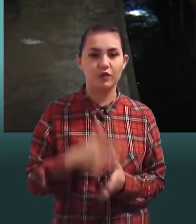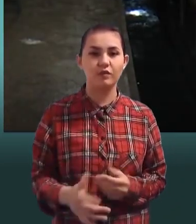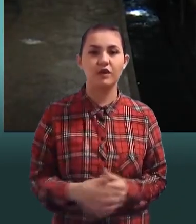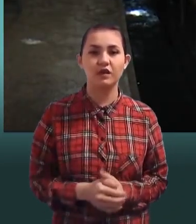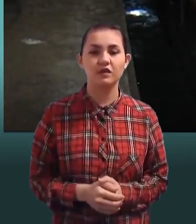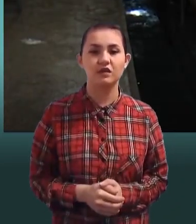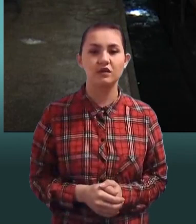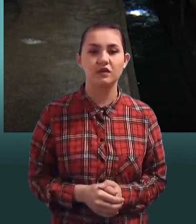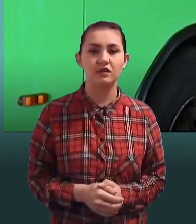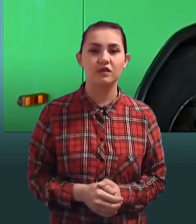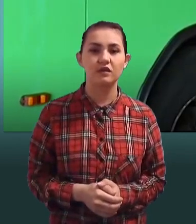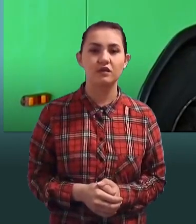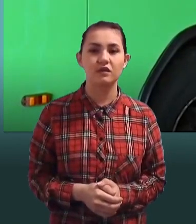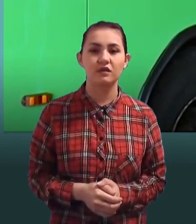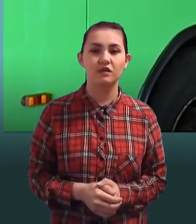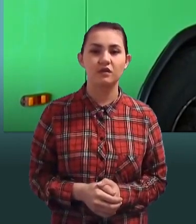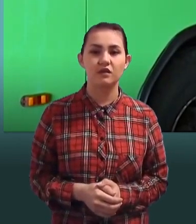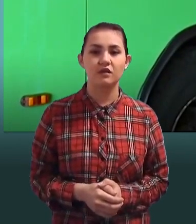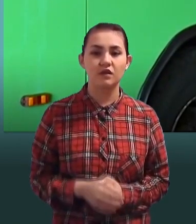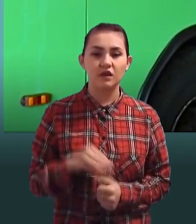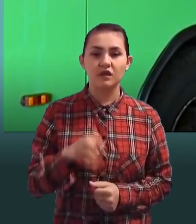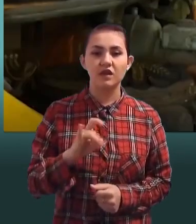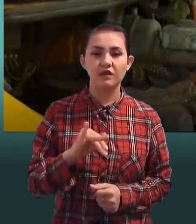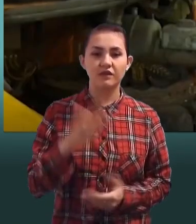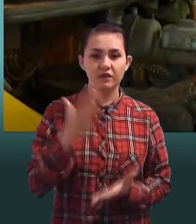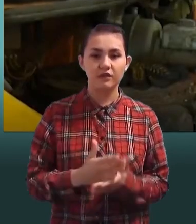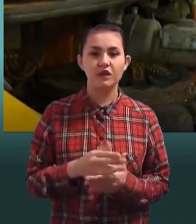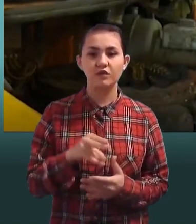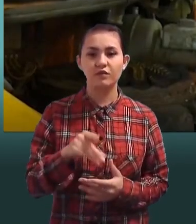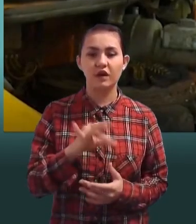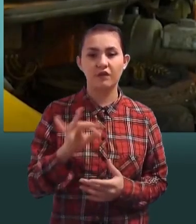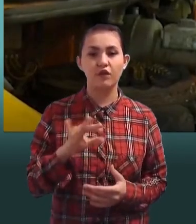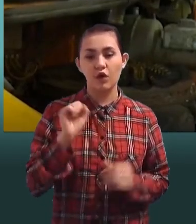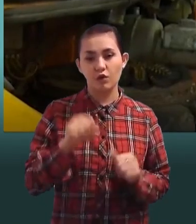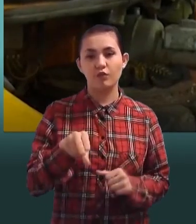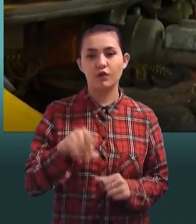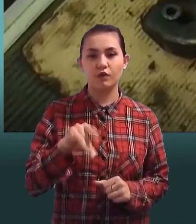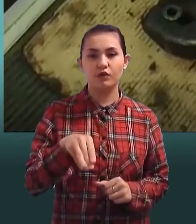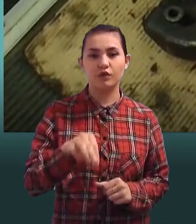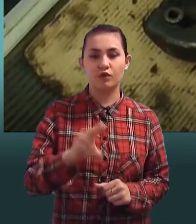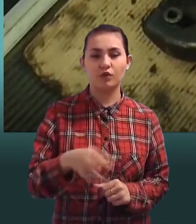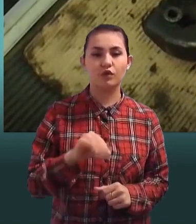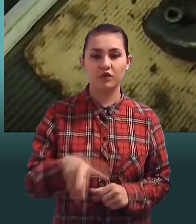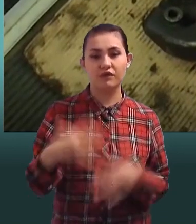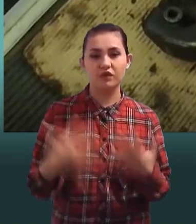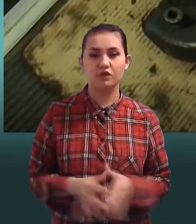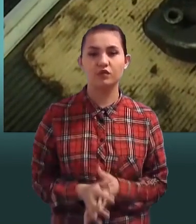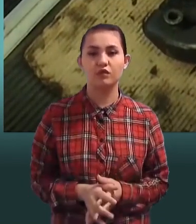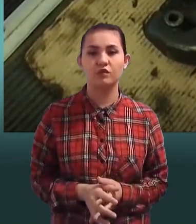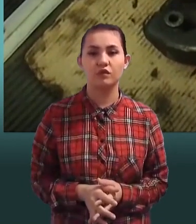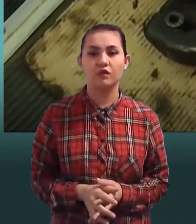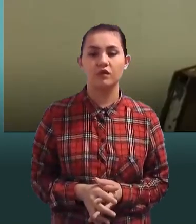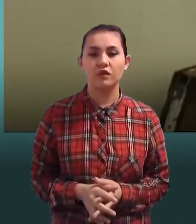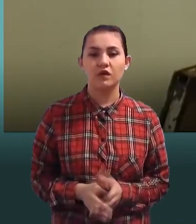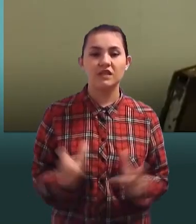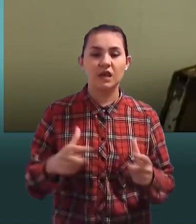От, представники поліції мають право на нього виписати протокол. Это вот и все. Вот замкнутый круг. Я провожу